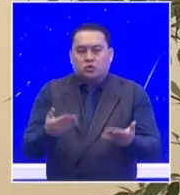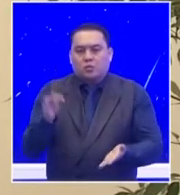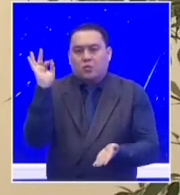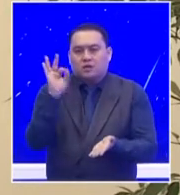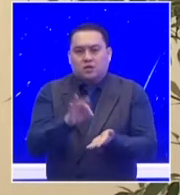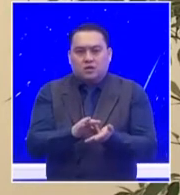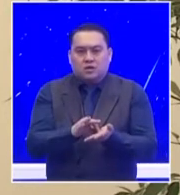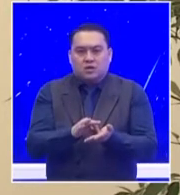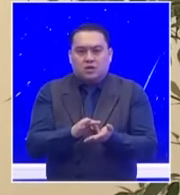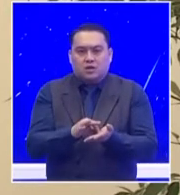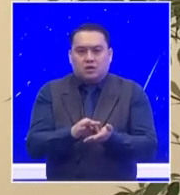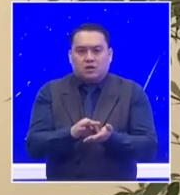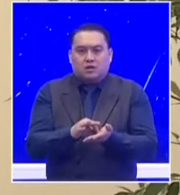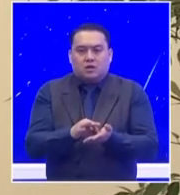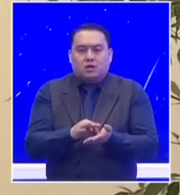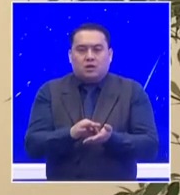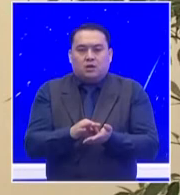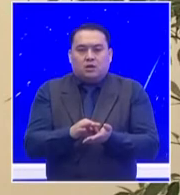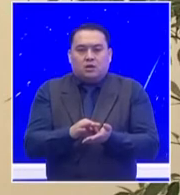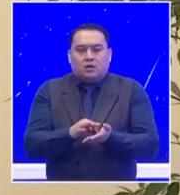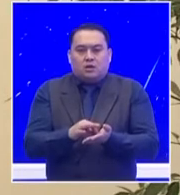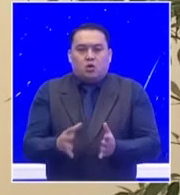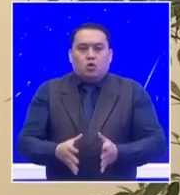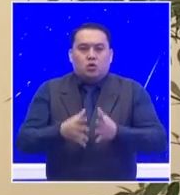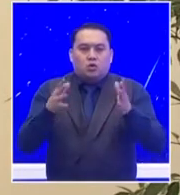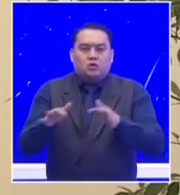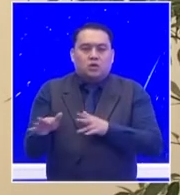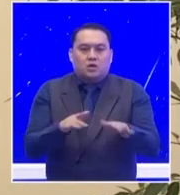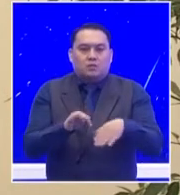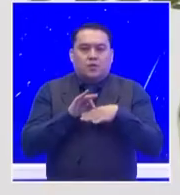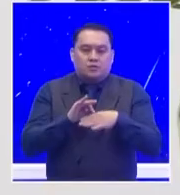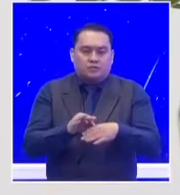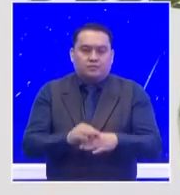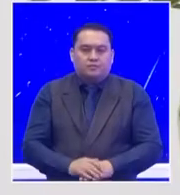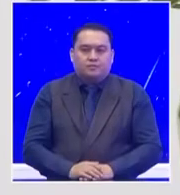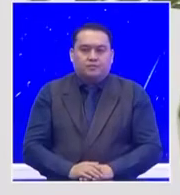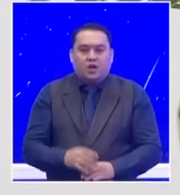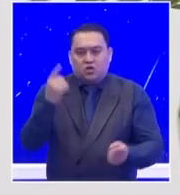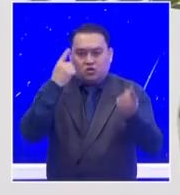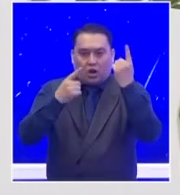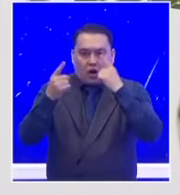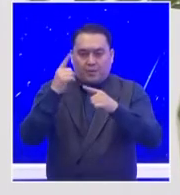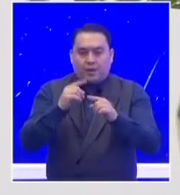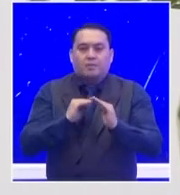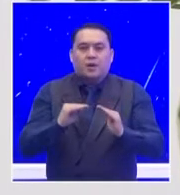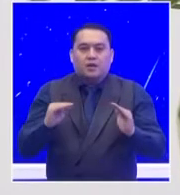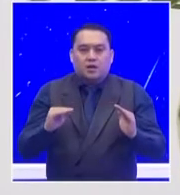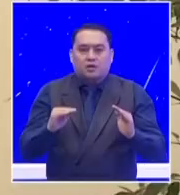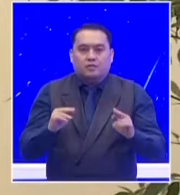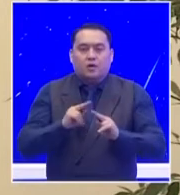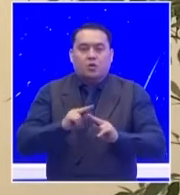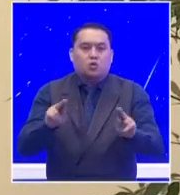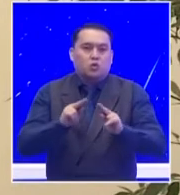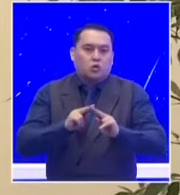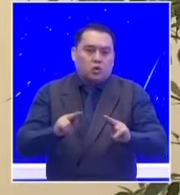мақсатында әдеби тағылымды үлкен іс-шара өткізіліп жатыр. Шығармаларын оқушыларға жаттата